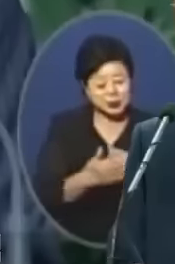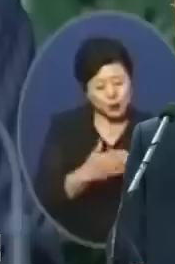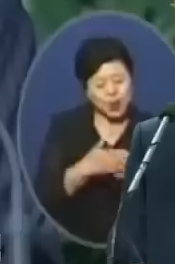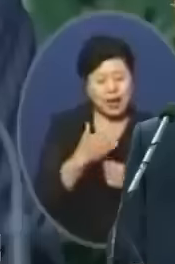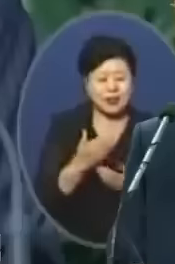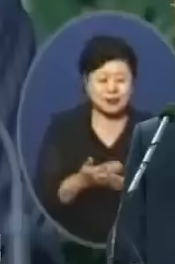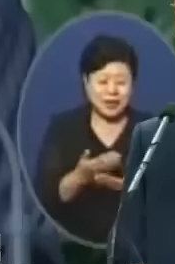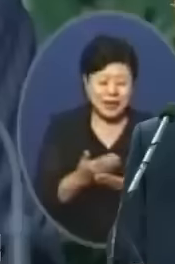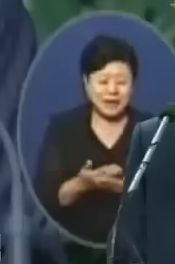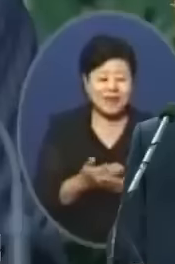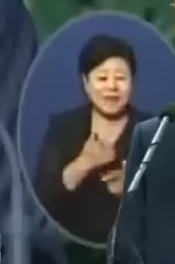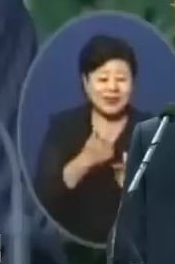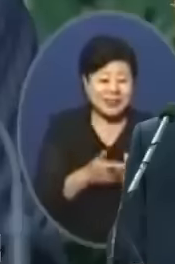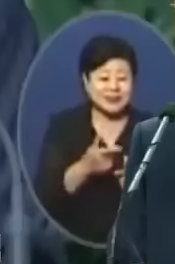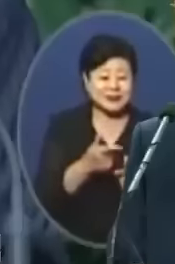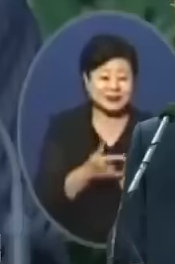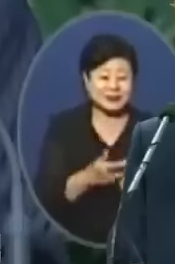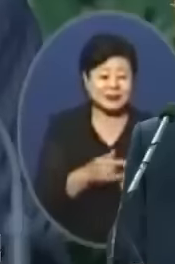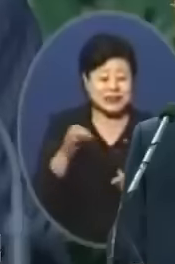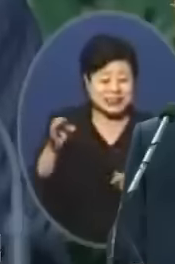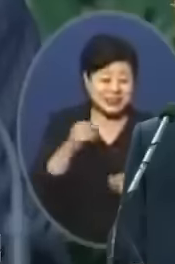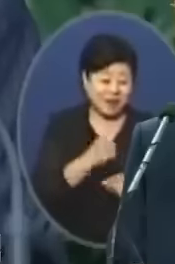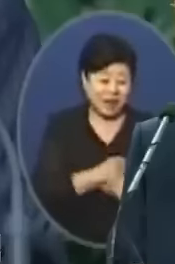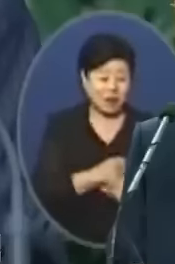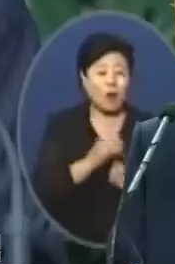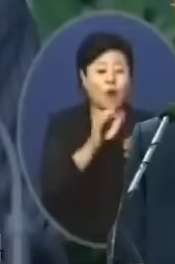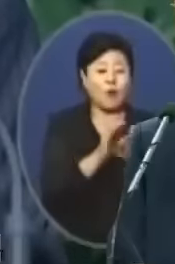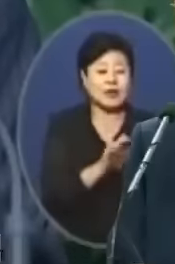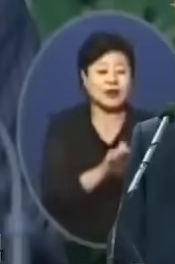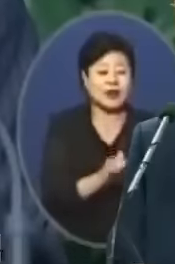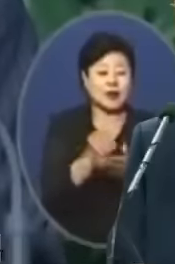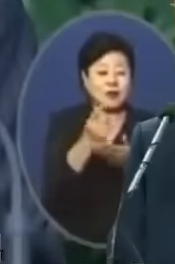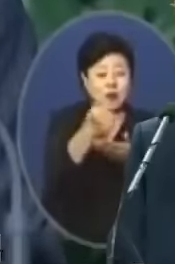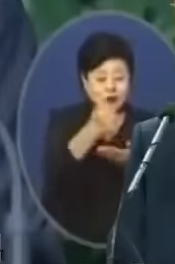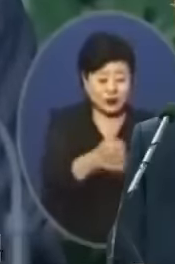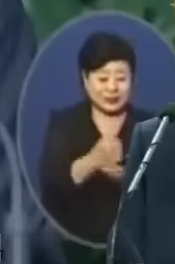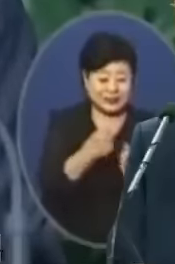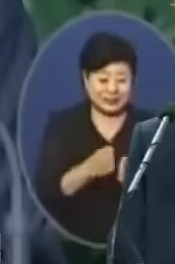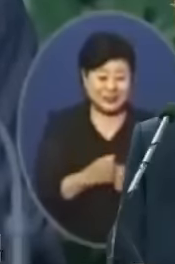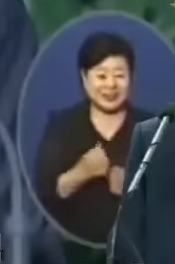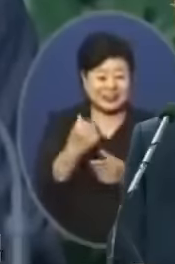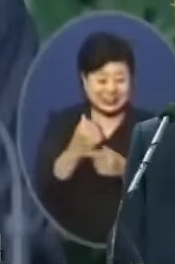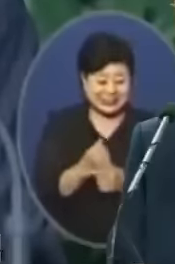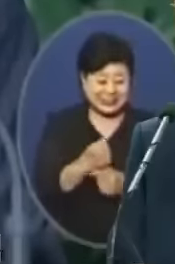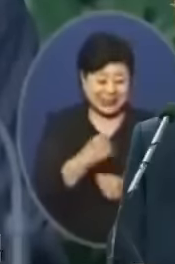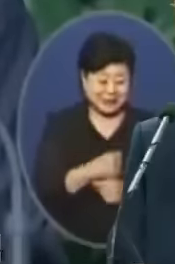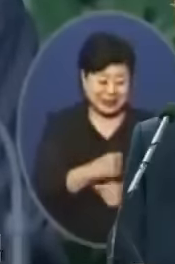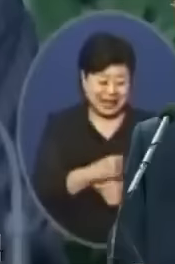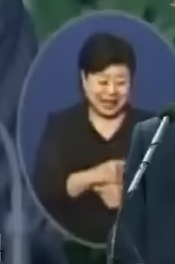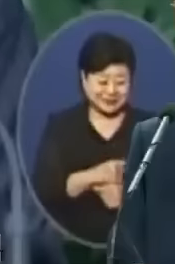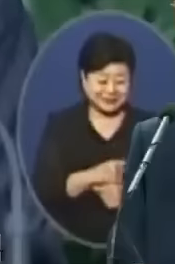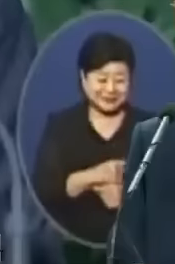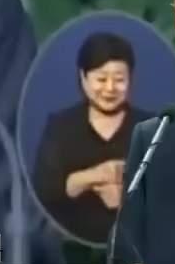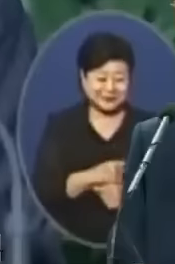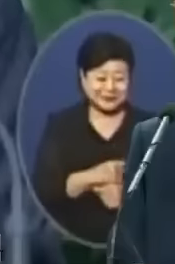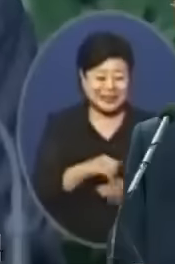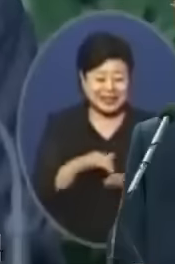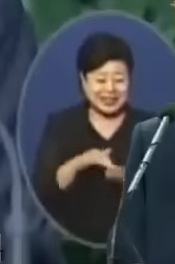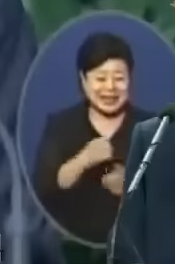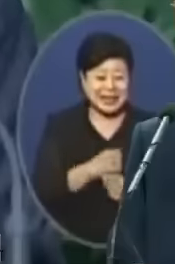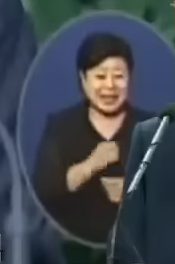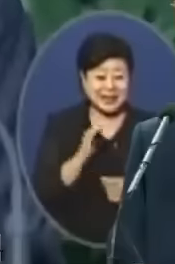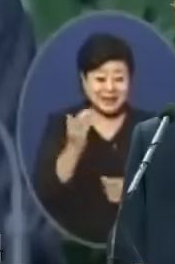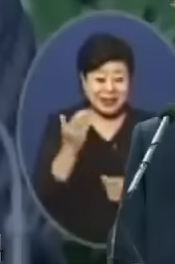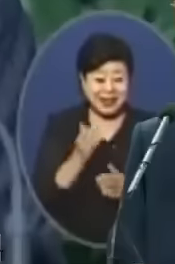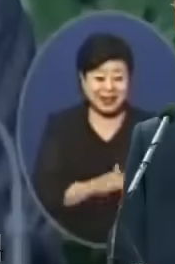돌봐주시옵소서. 예수님을 꼭 인정하고 환영하고 모시드리고 의지하고 계산을 해야